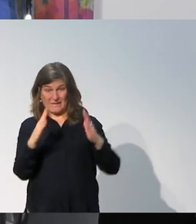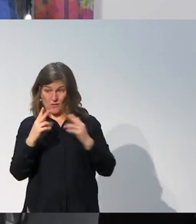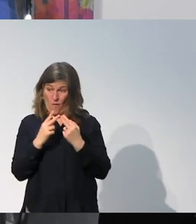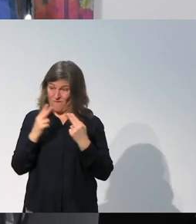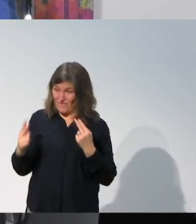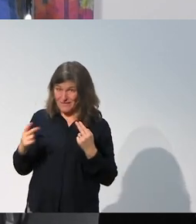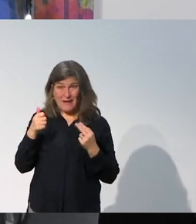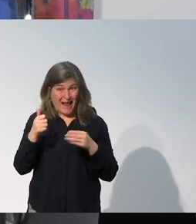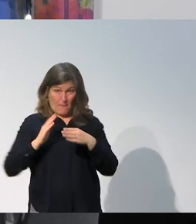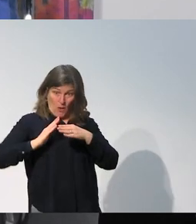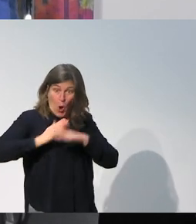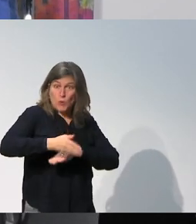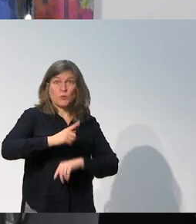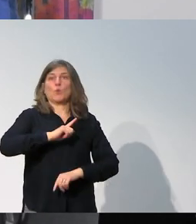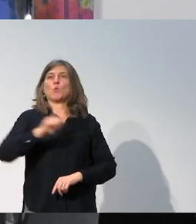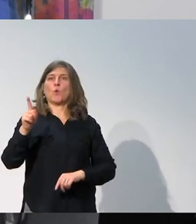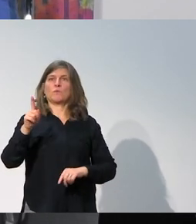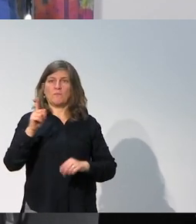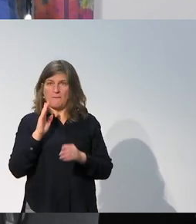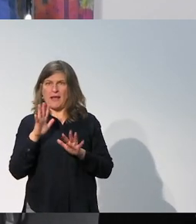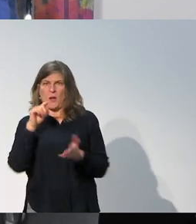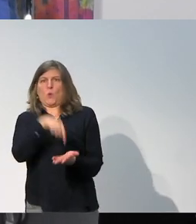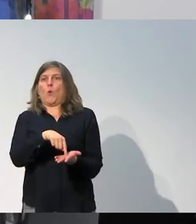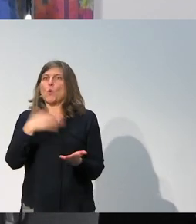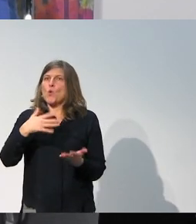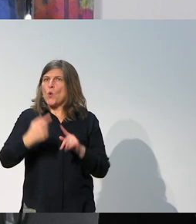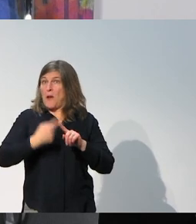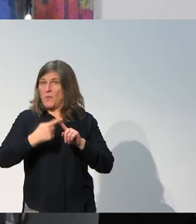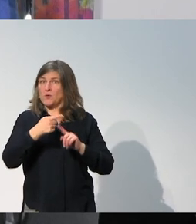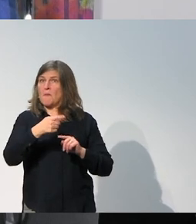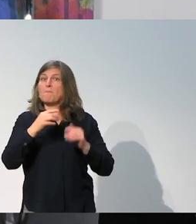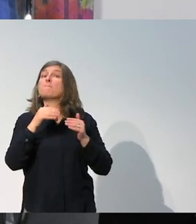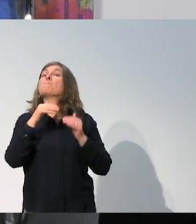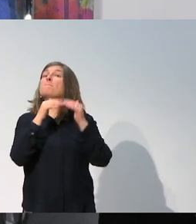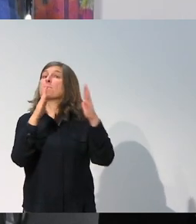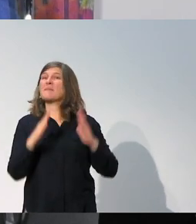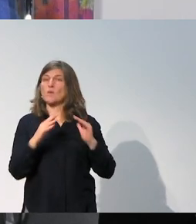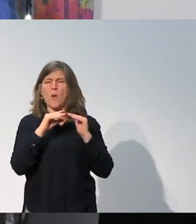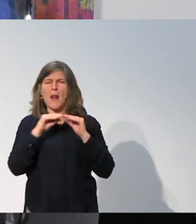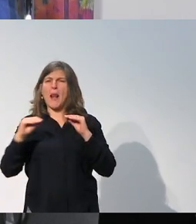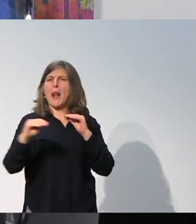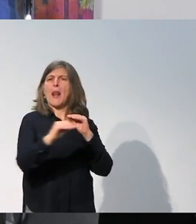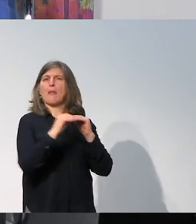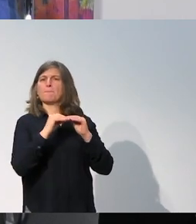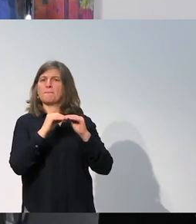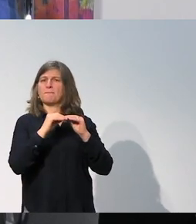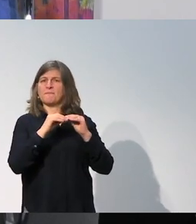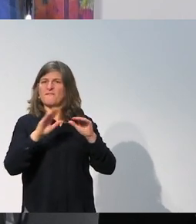lieu essentiel. Elle reste dehors, la maison est vide, fermée,